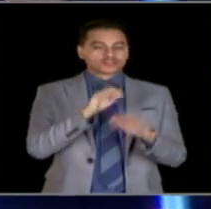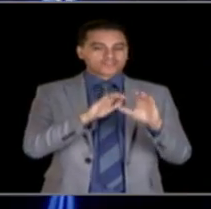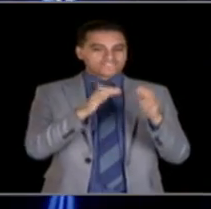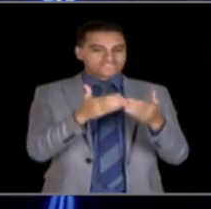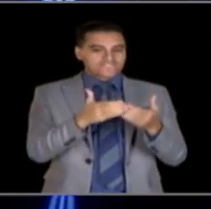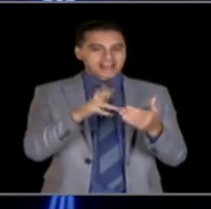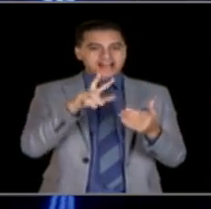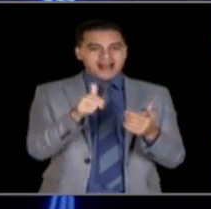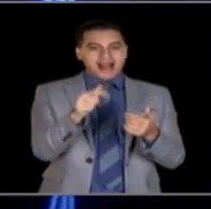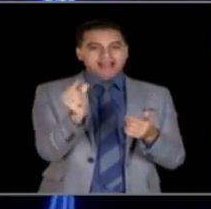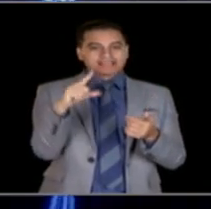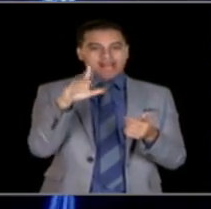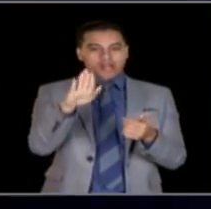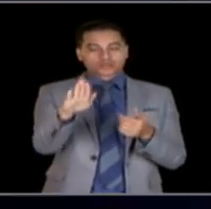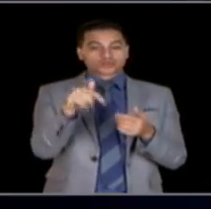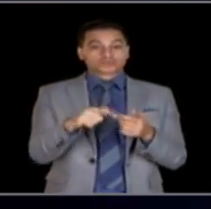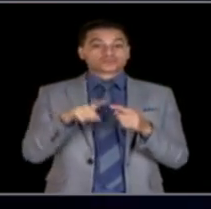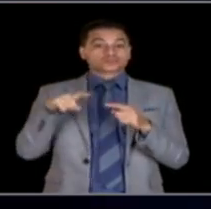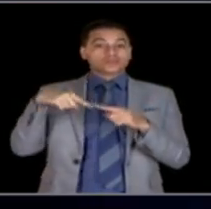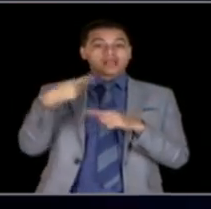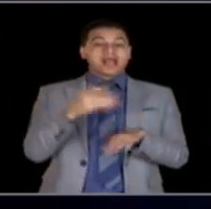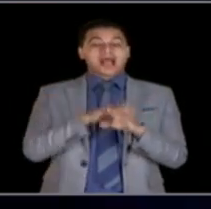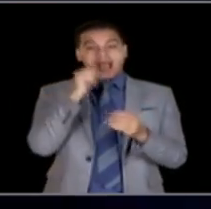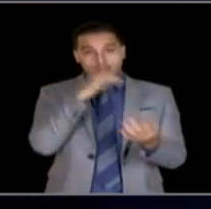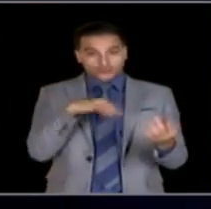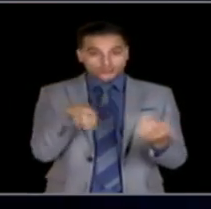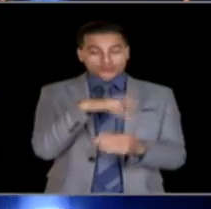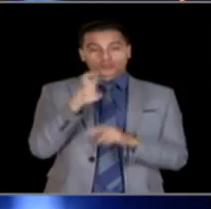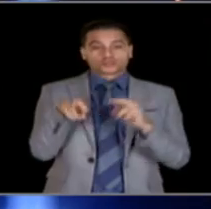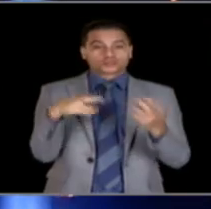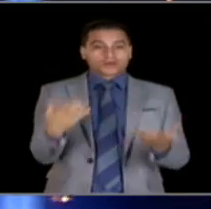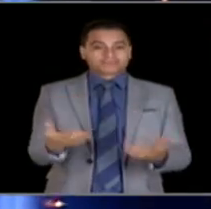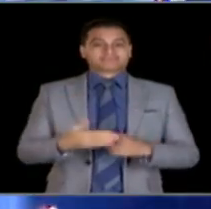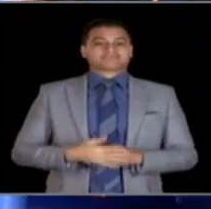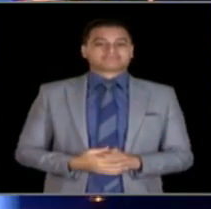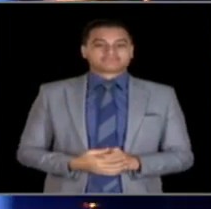الأندلس. السؤال اللي جاي أغاني موسيقى، والسؤال هو